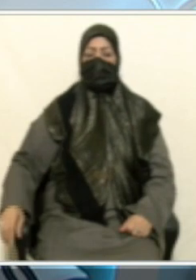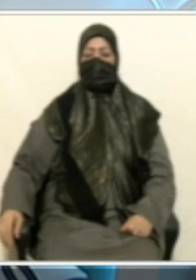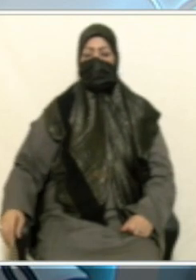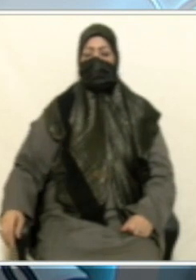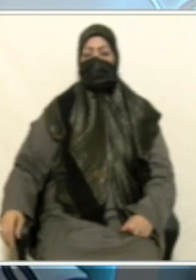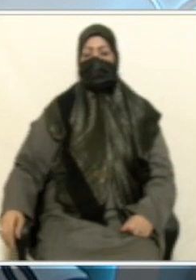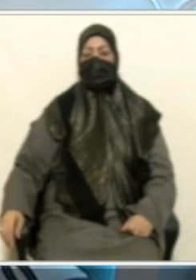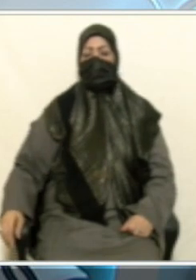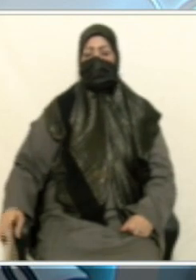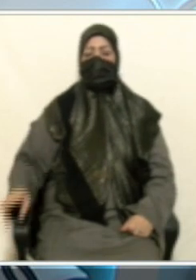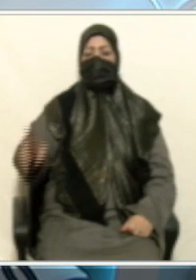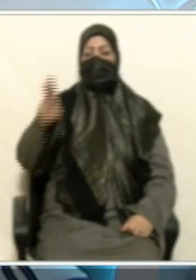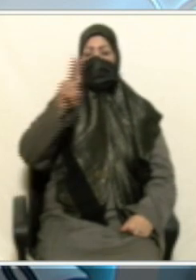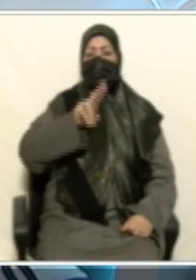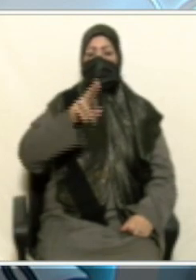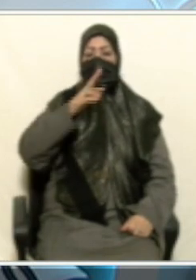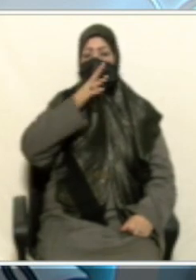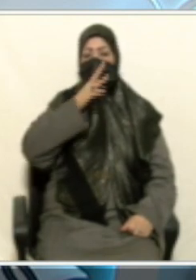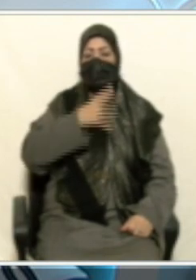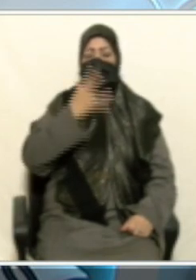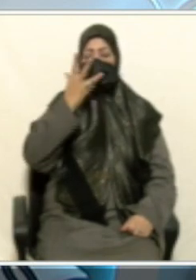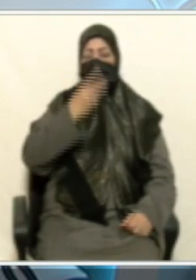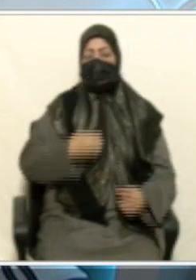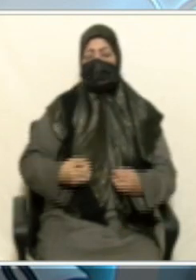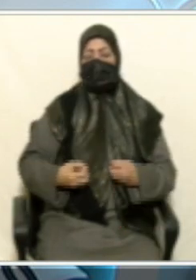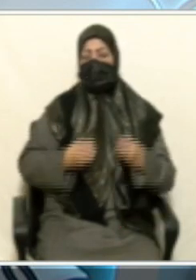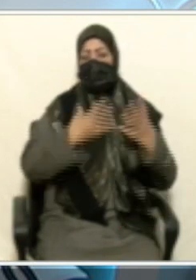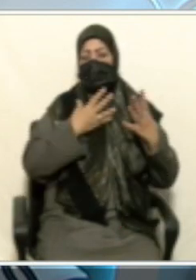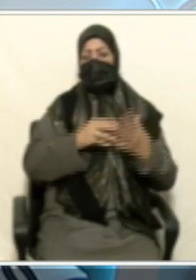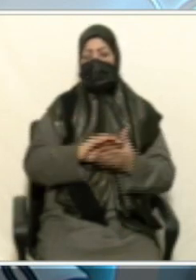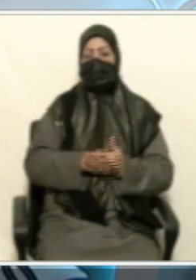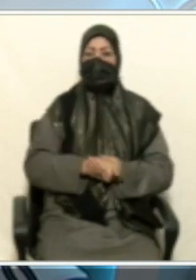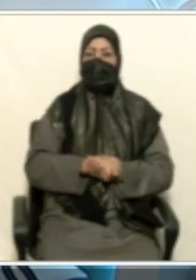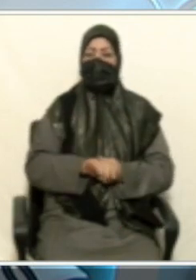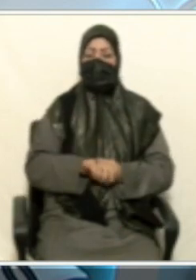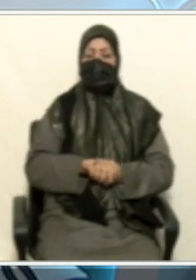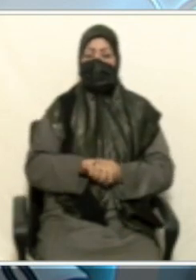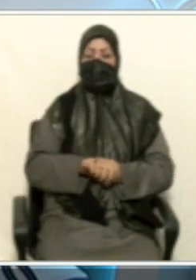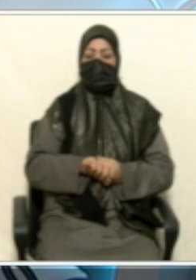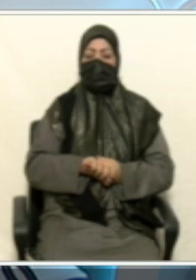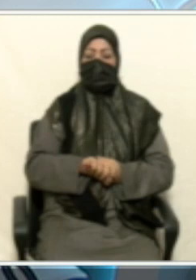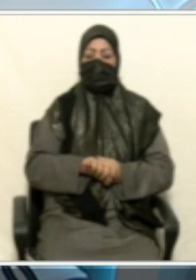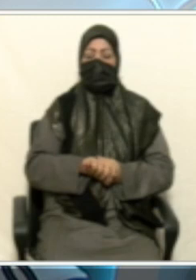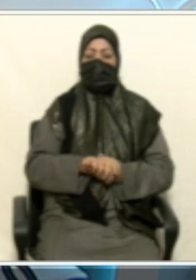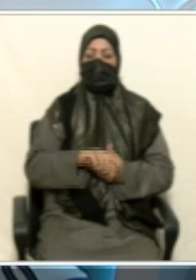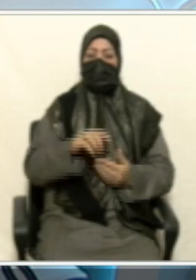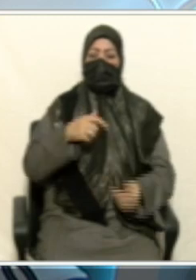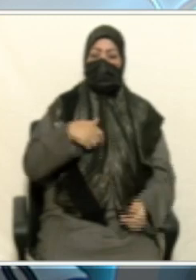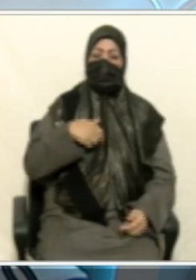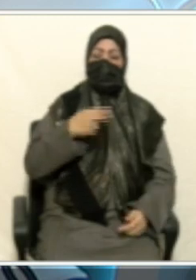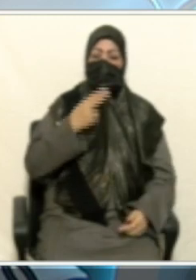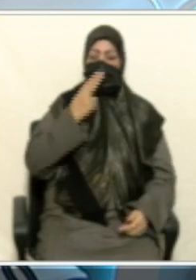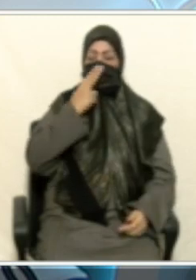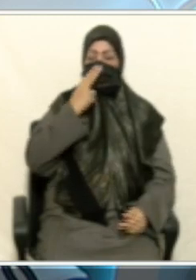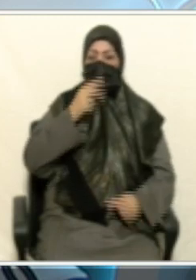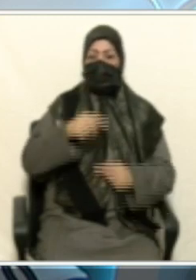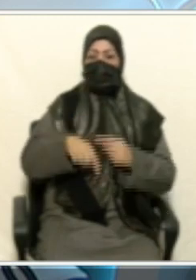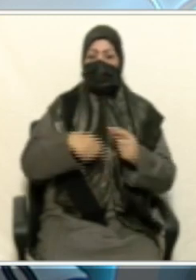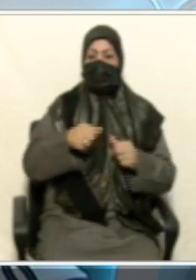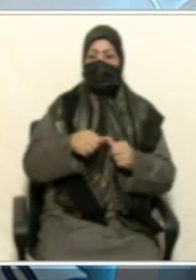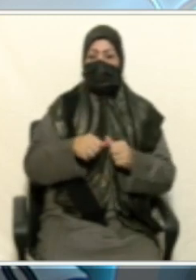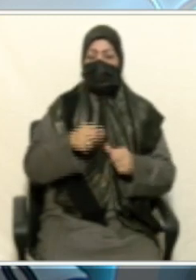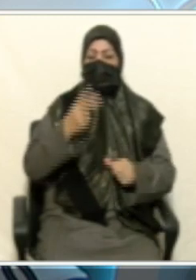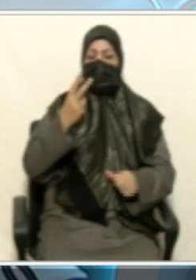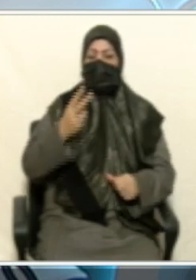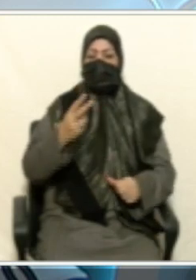والديك. تفضل. الله يفضل عليك. أنا عادة دائما يعني نصلي في ركعتين بعد الوضوء.